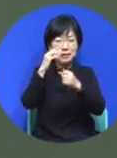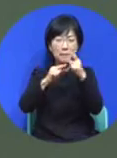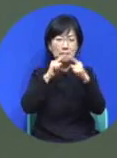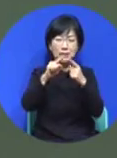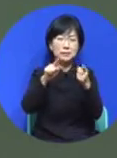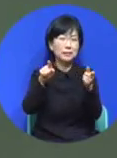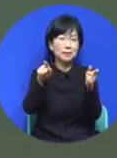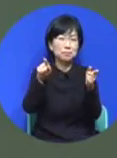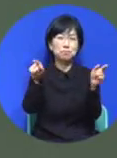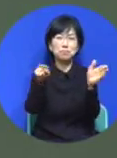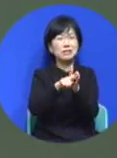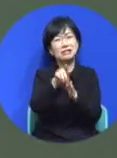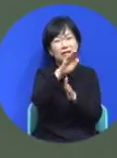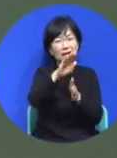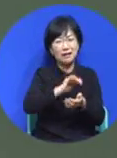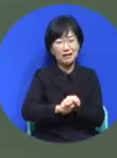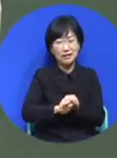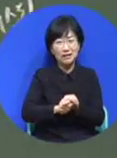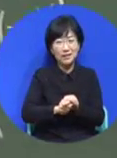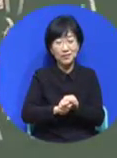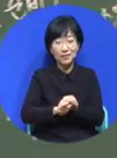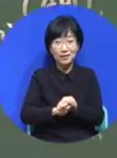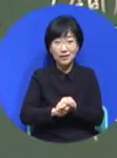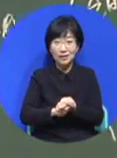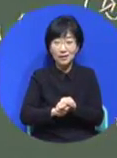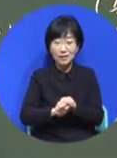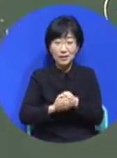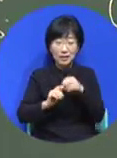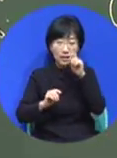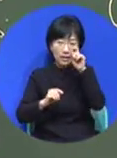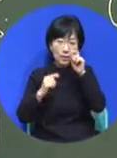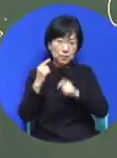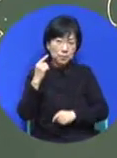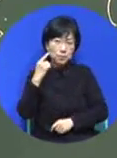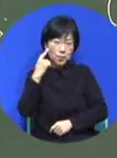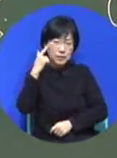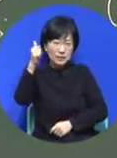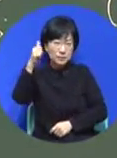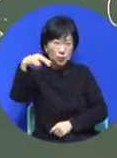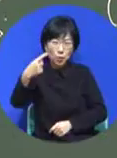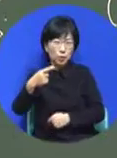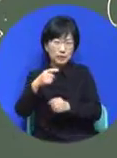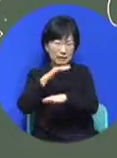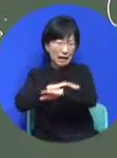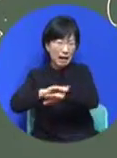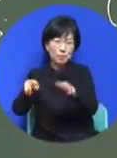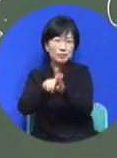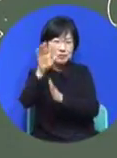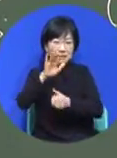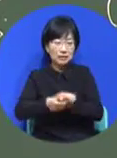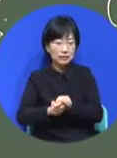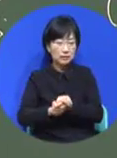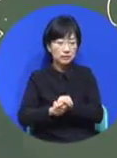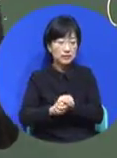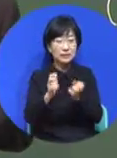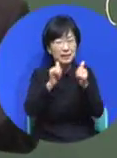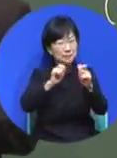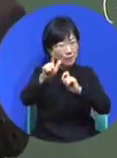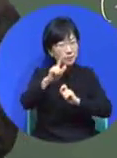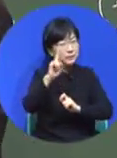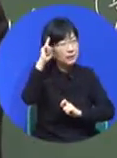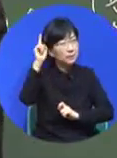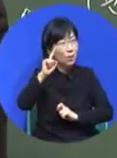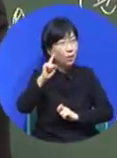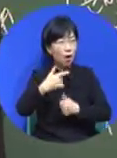don't believe. 많은 목사님들도 안 믿는데 여러분 믿을 수 있습니까? 많은 분들이 배경이 있어야 된다고 생각합니다. Even pastors don't believe this. Do you